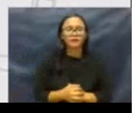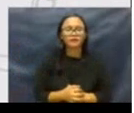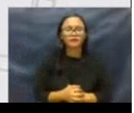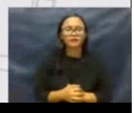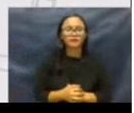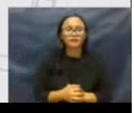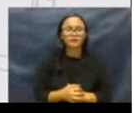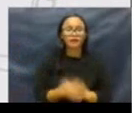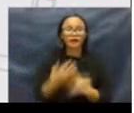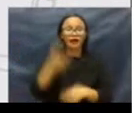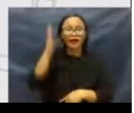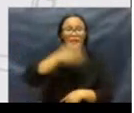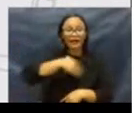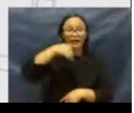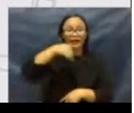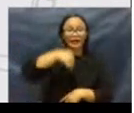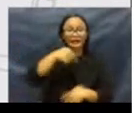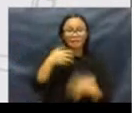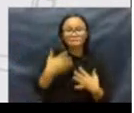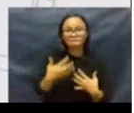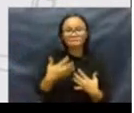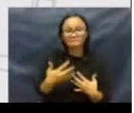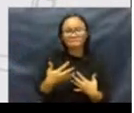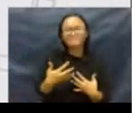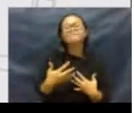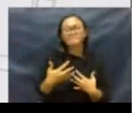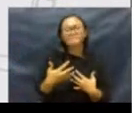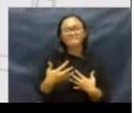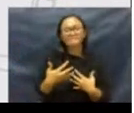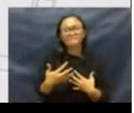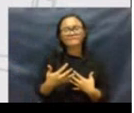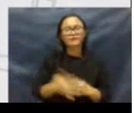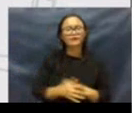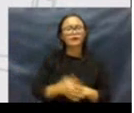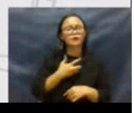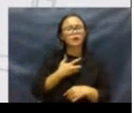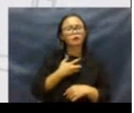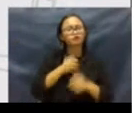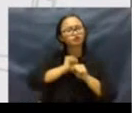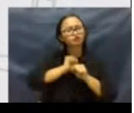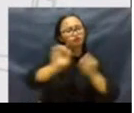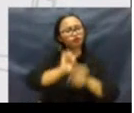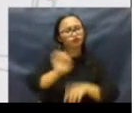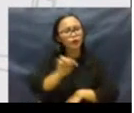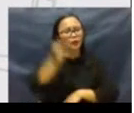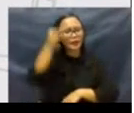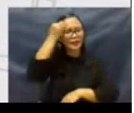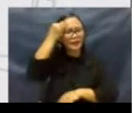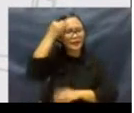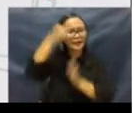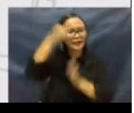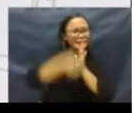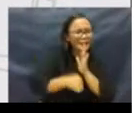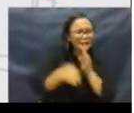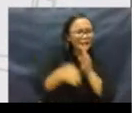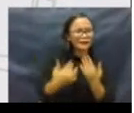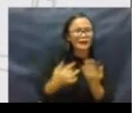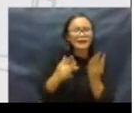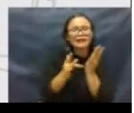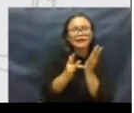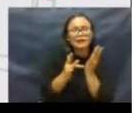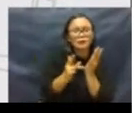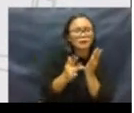Pada hari ini saya akan sharing tentang critical thinking, berpikir kritis dan teknologi.